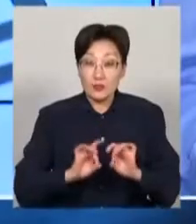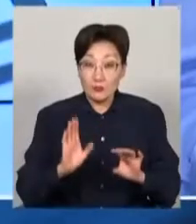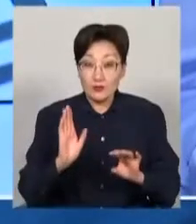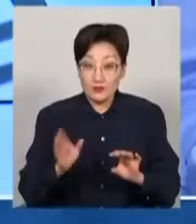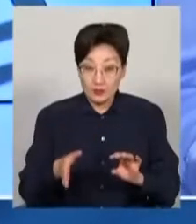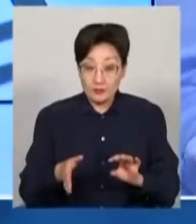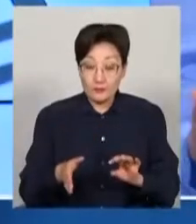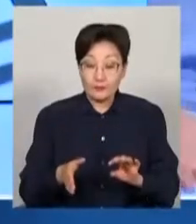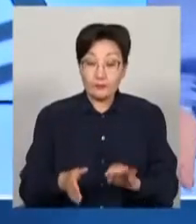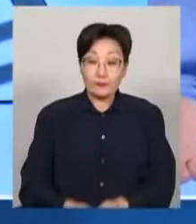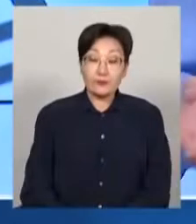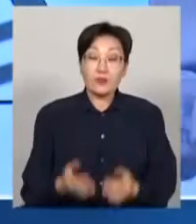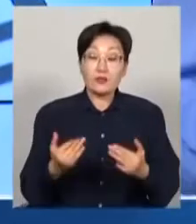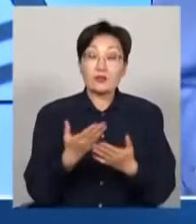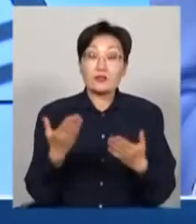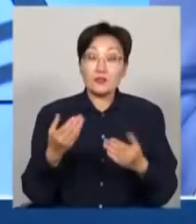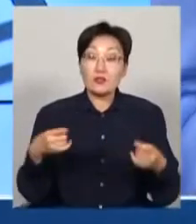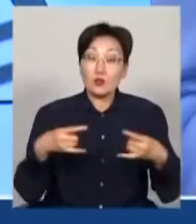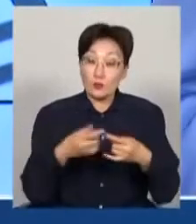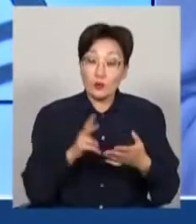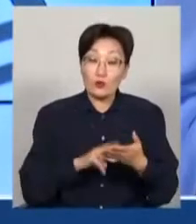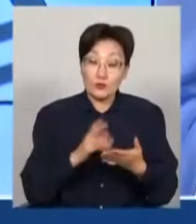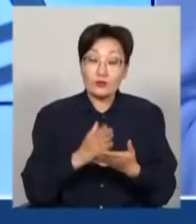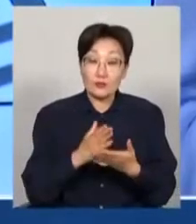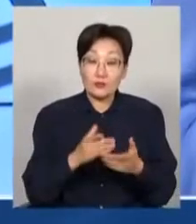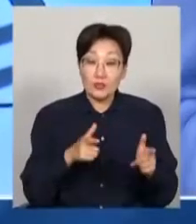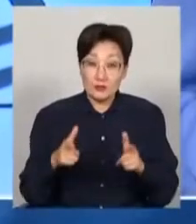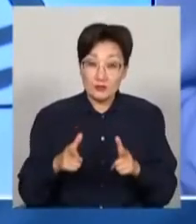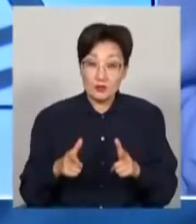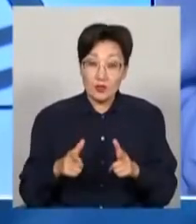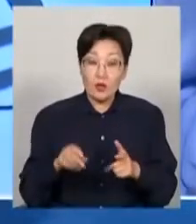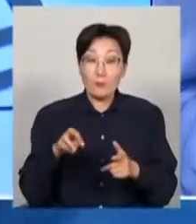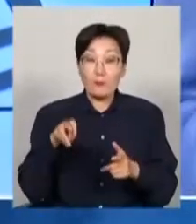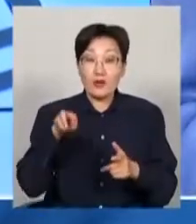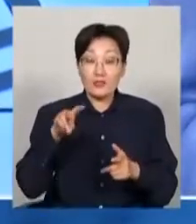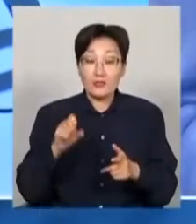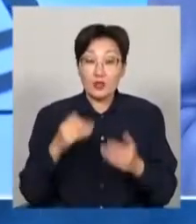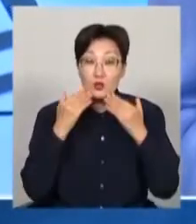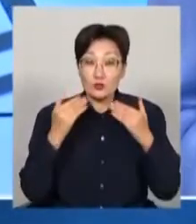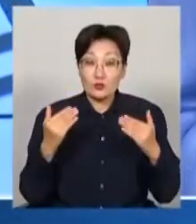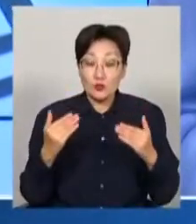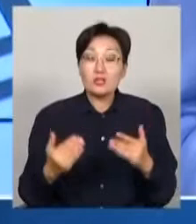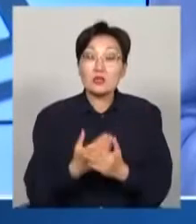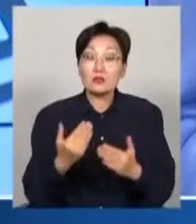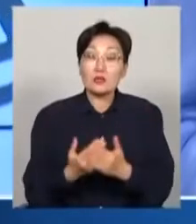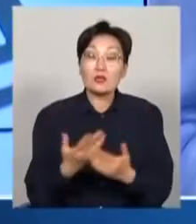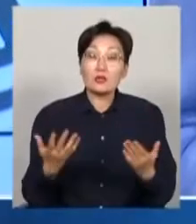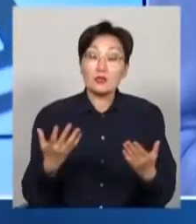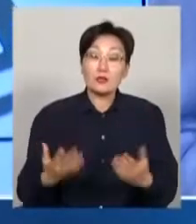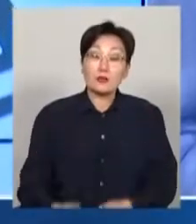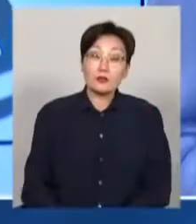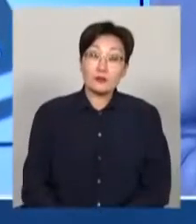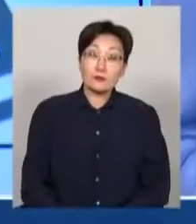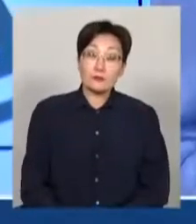бақылаушылардан сұрап білгенде, қазір өзі де тікелей эфирге қосылуға дайын тұр. Мадина, соңғы ақпар қандай?